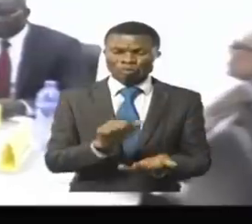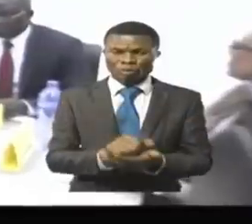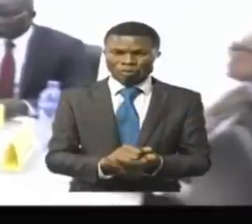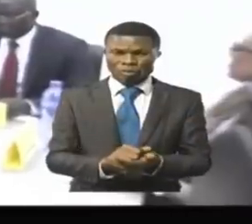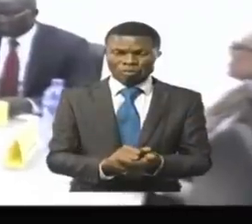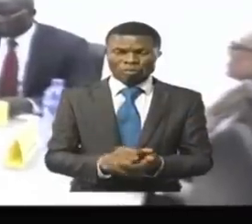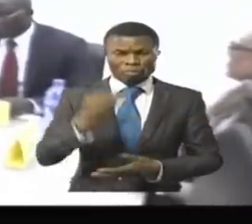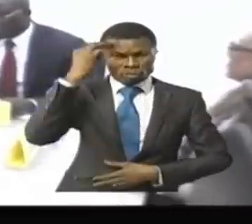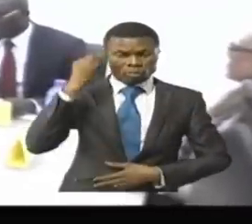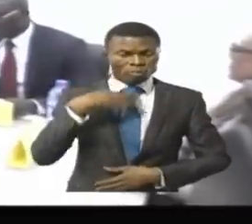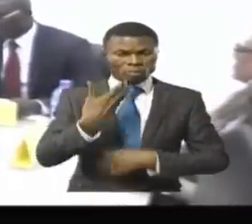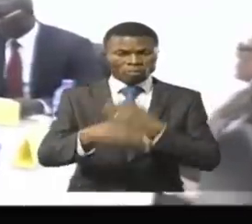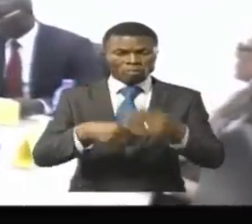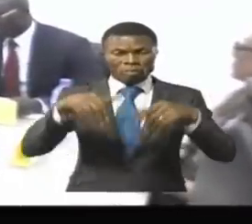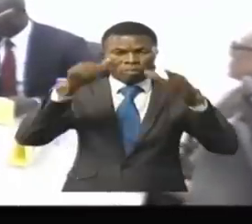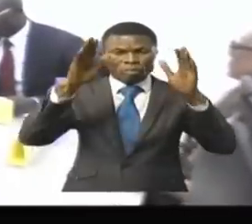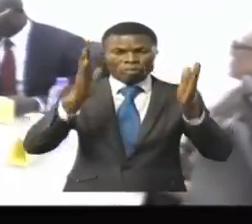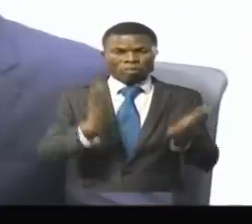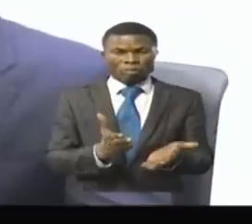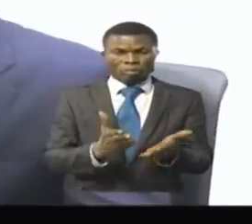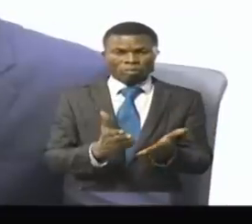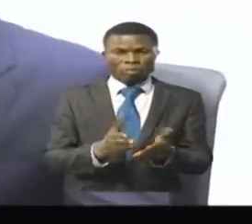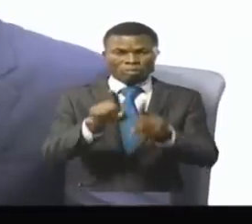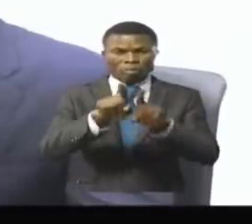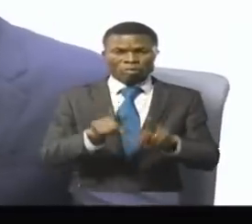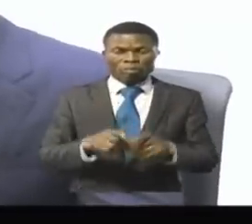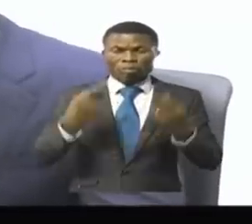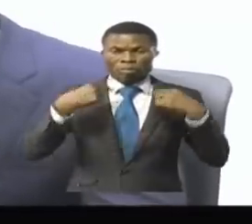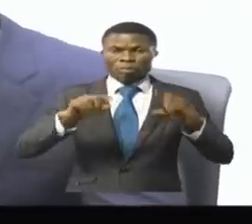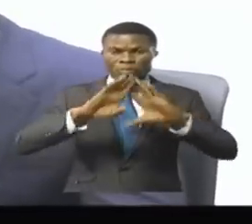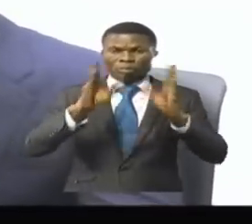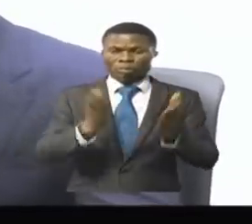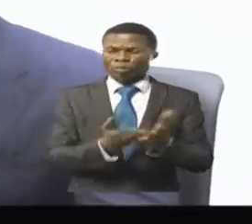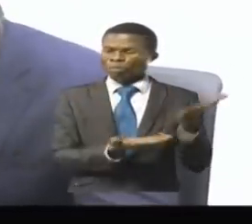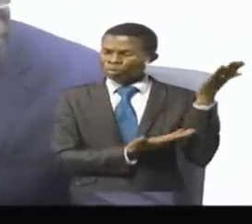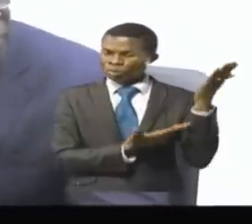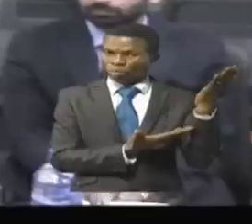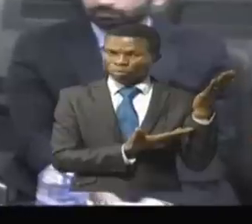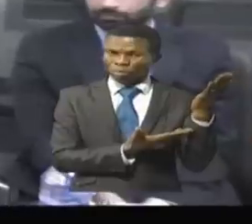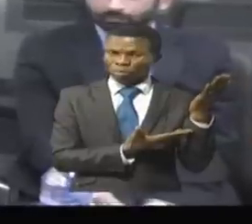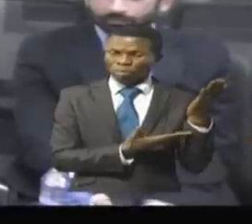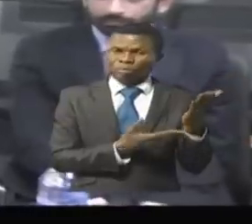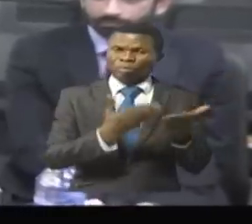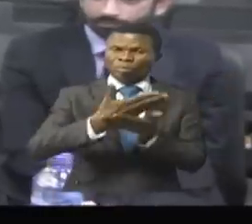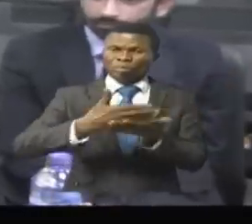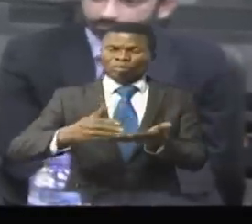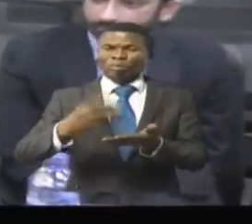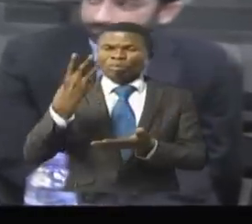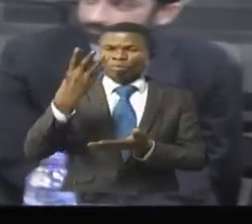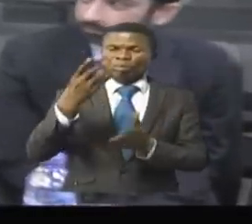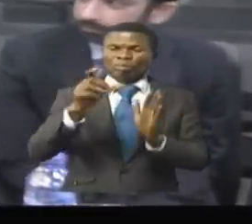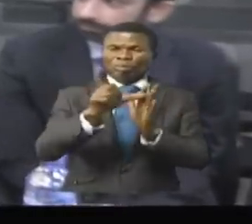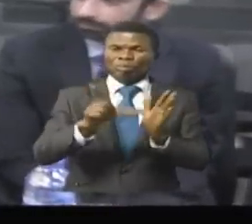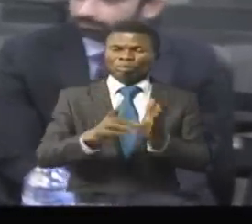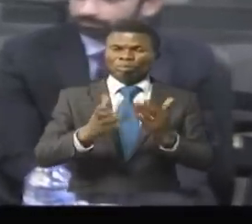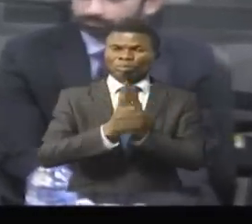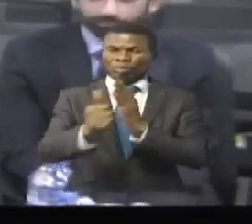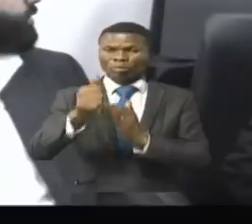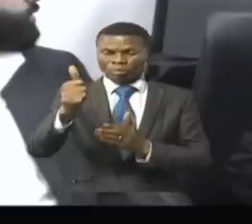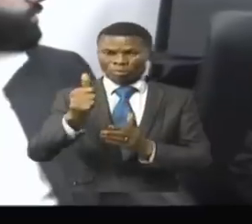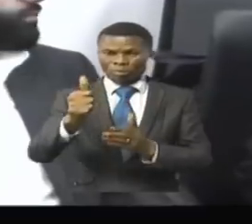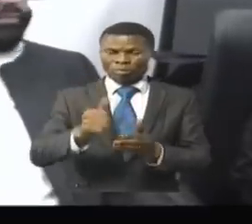Le ministre du Commerce extérieur a profité pour rappeler les fondamentaux repris en quatre principes. Une meilleure qualité, une